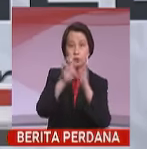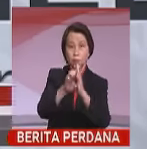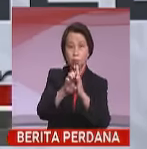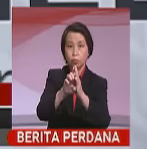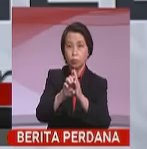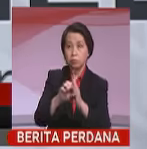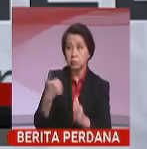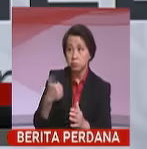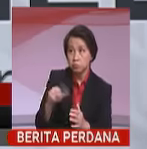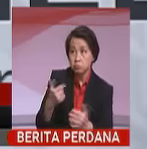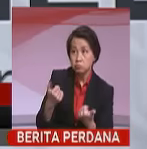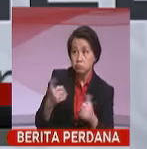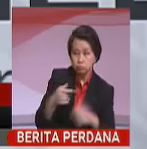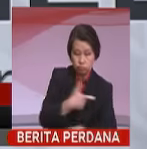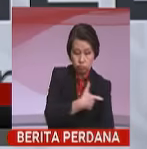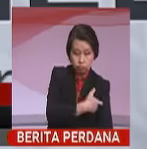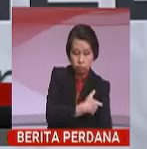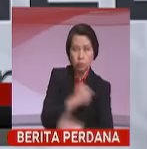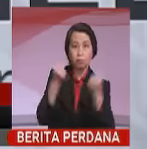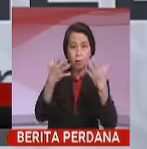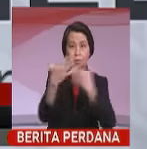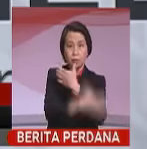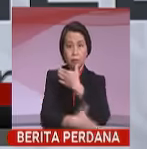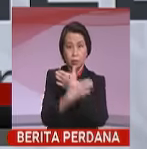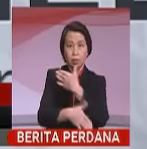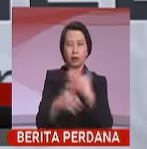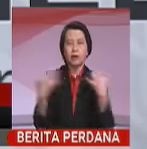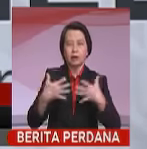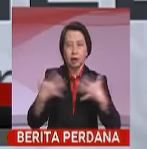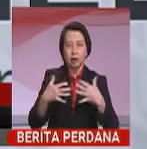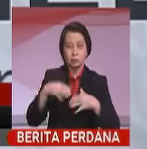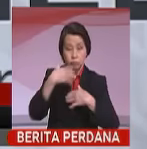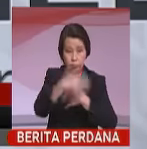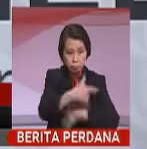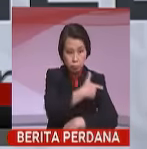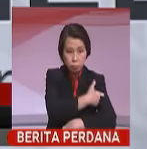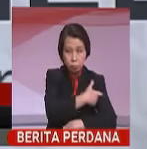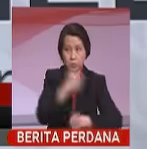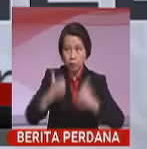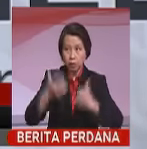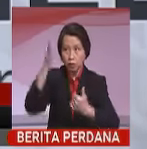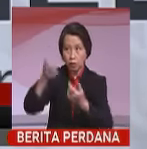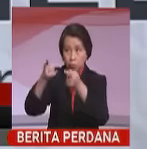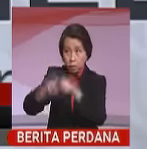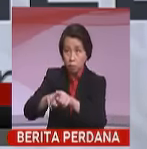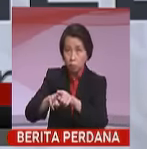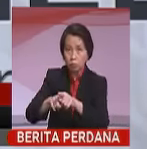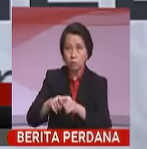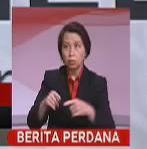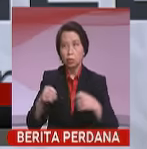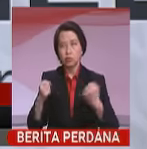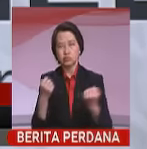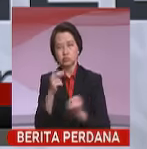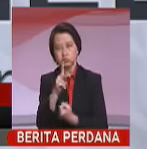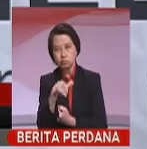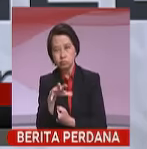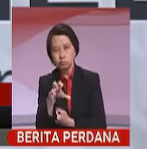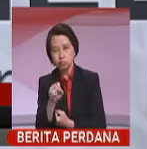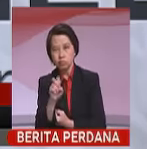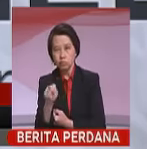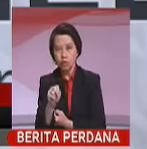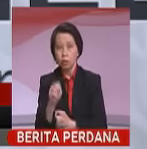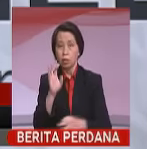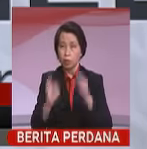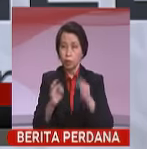kesan samping. Kebimbangan banyak negara ialah kesan samping, sama ada akan berlaku ataupun tidak. Tapi kalau kita 3 bulan